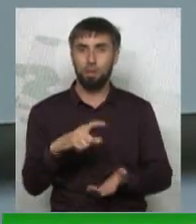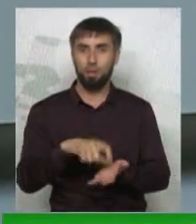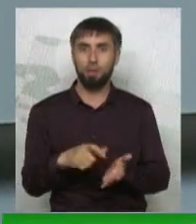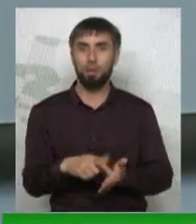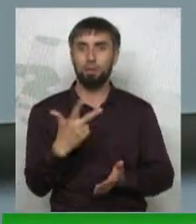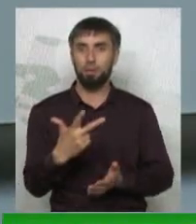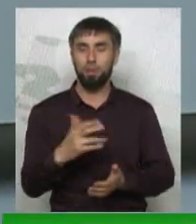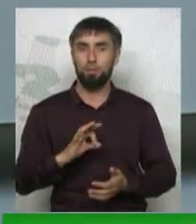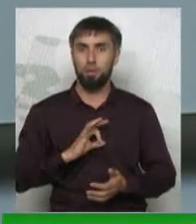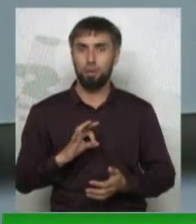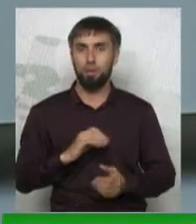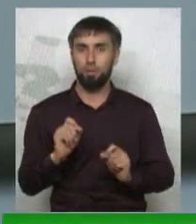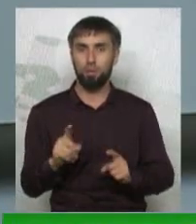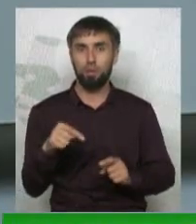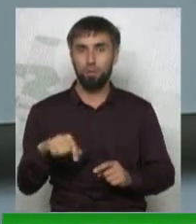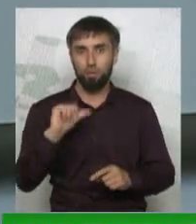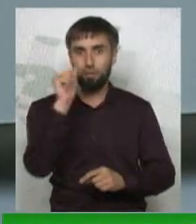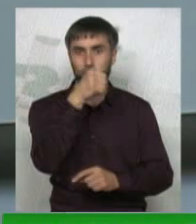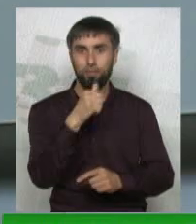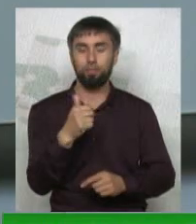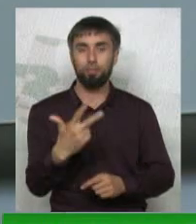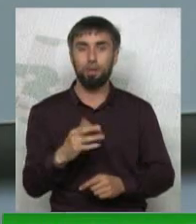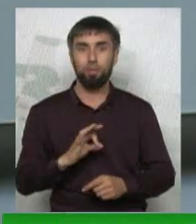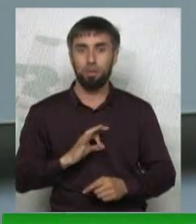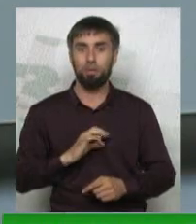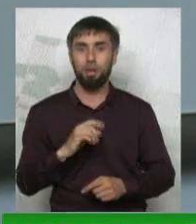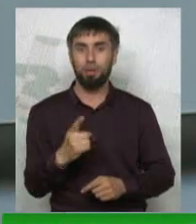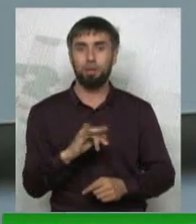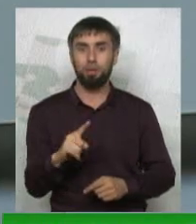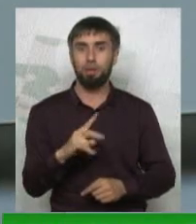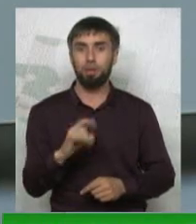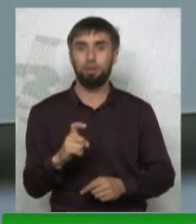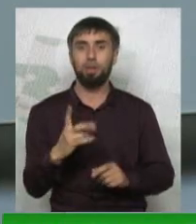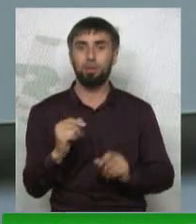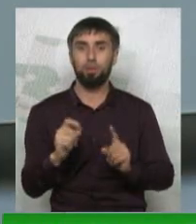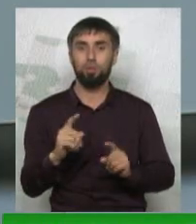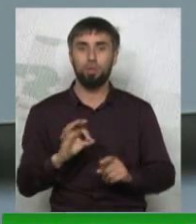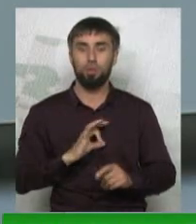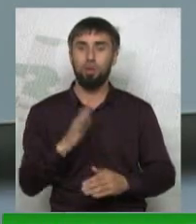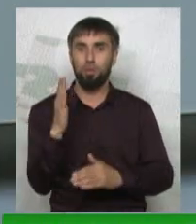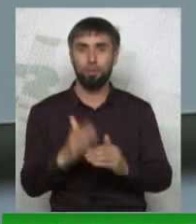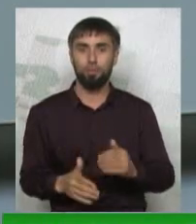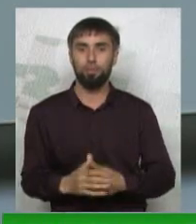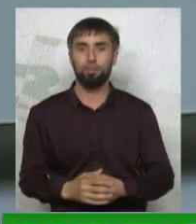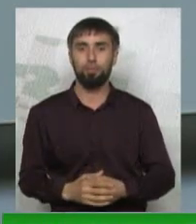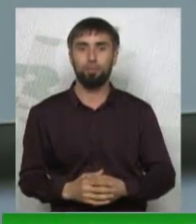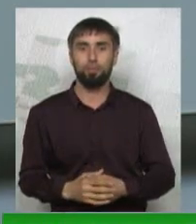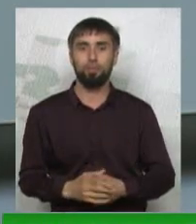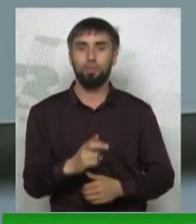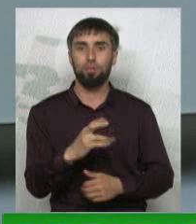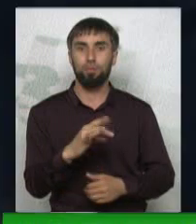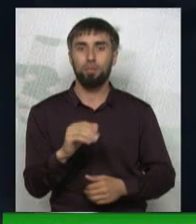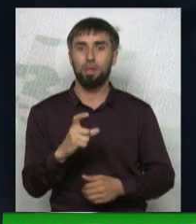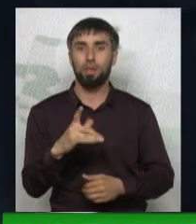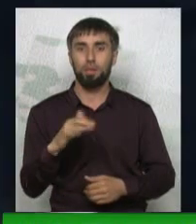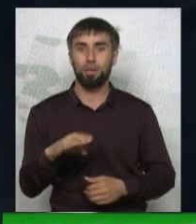3 медалиста. В этом году 3 медалиста, одна из них на золотую медаль закончила Бокова